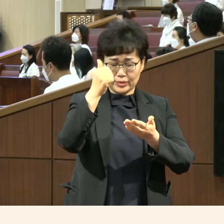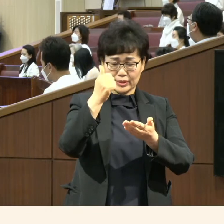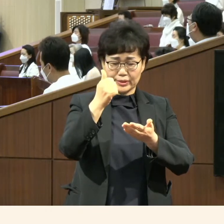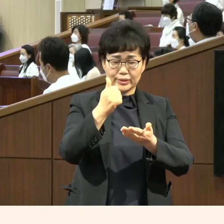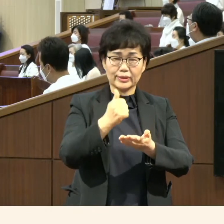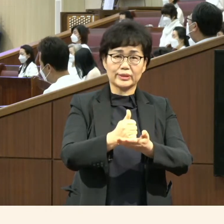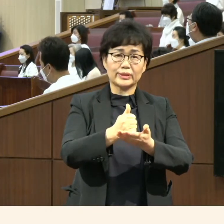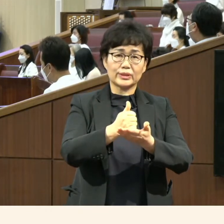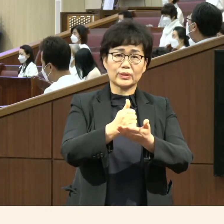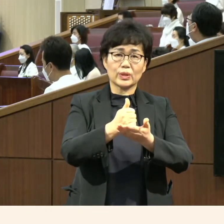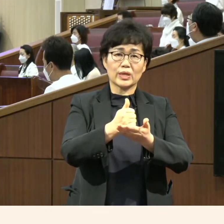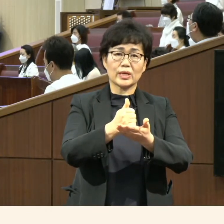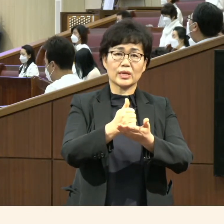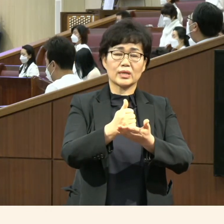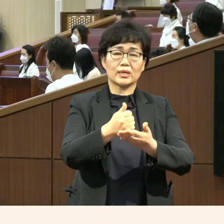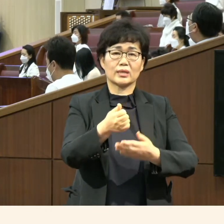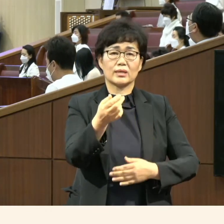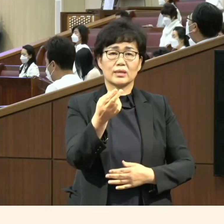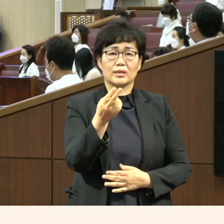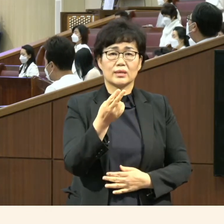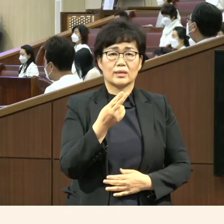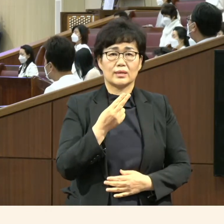붉은 죄